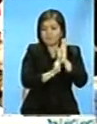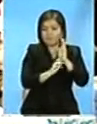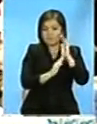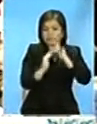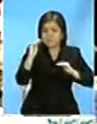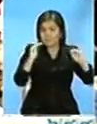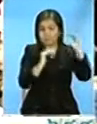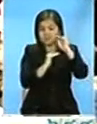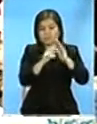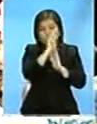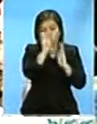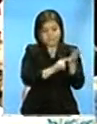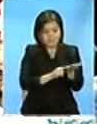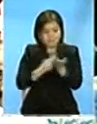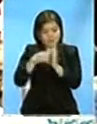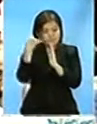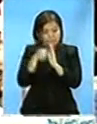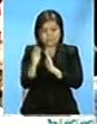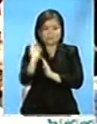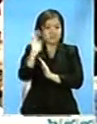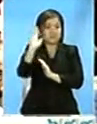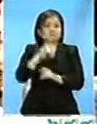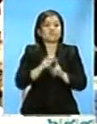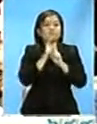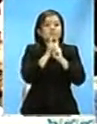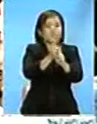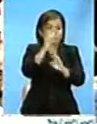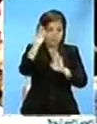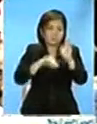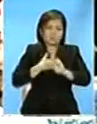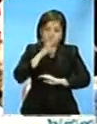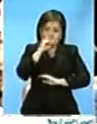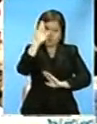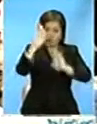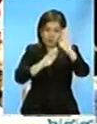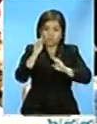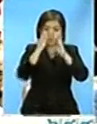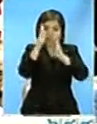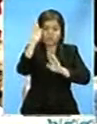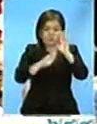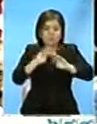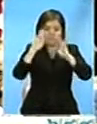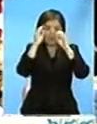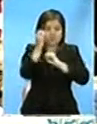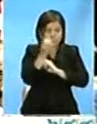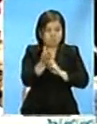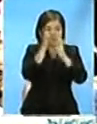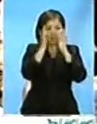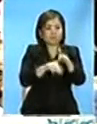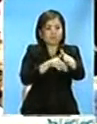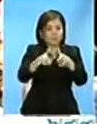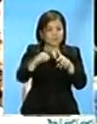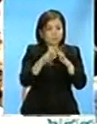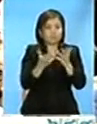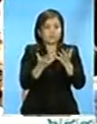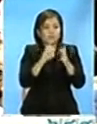กฎหมายฉบับนี้ผิดผมแค่บอกท่านว่ายึดหลักประชาธิปไตยเสียงข้างมากของพี่น้องประชาชนย่อมตัดสินแม้บางเรื่องมันอาจจะ